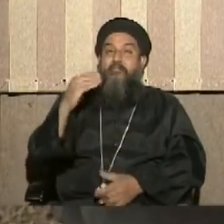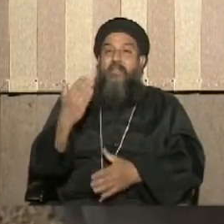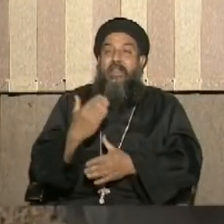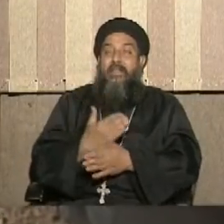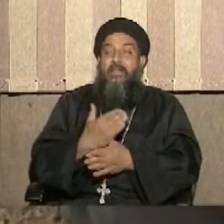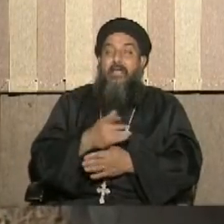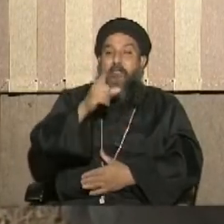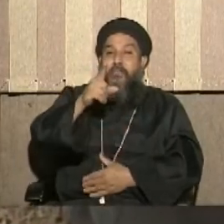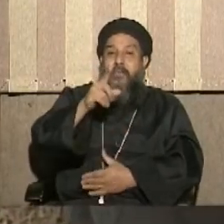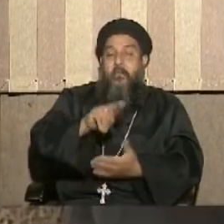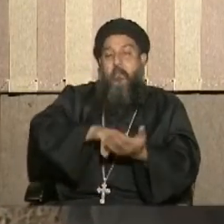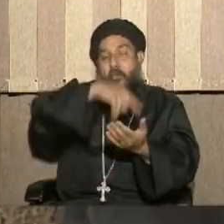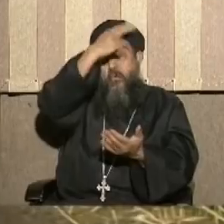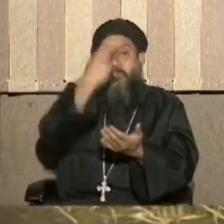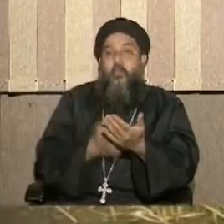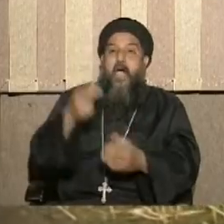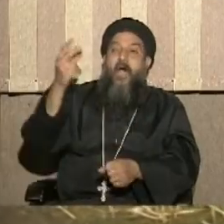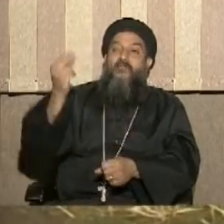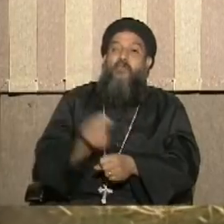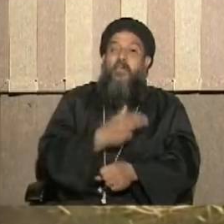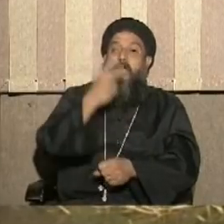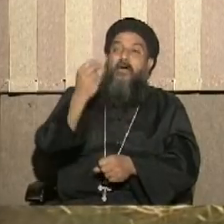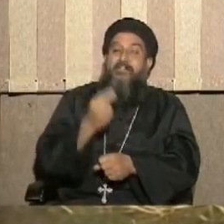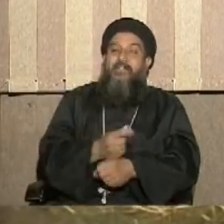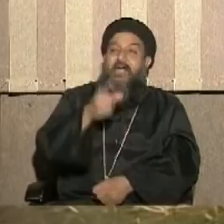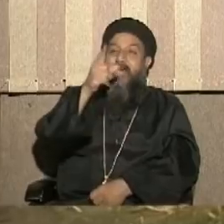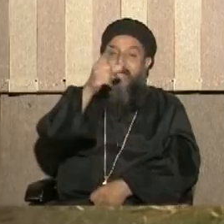يسببون إلك العثران.